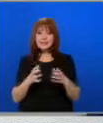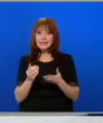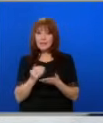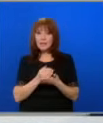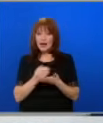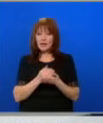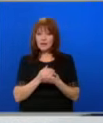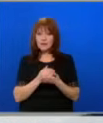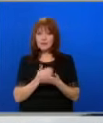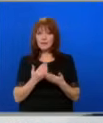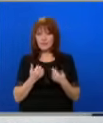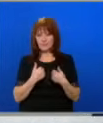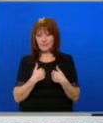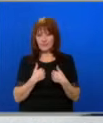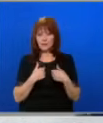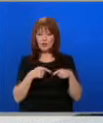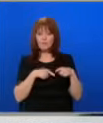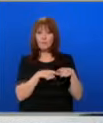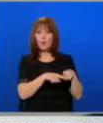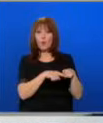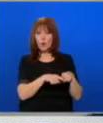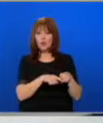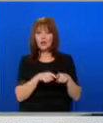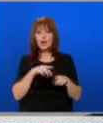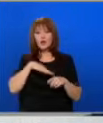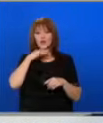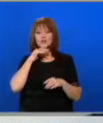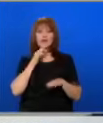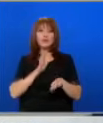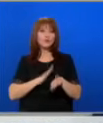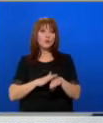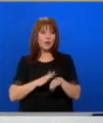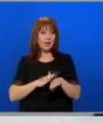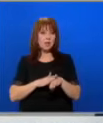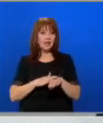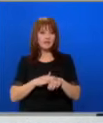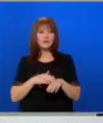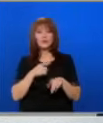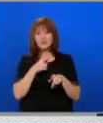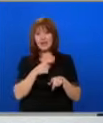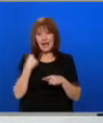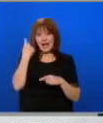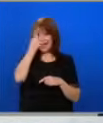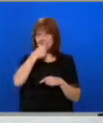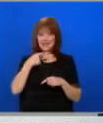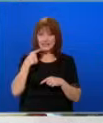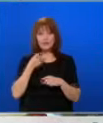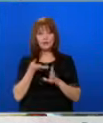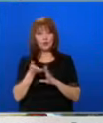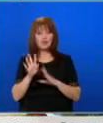според нас като прокурори достатъчно доказателства за предаване на лицето на съд.